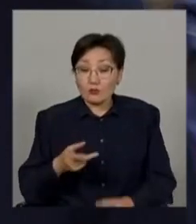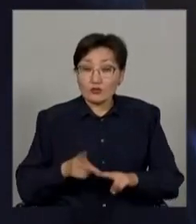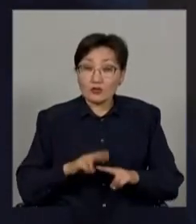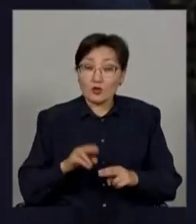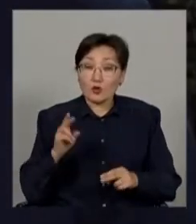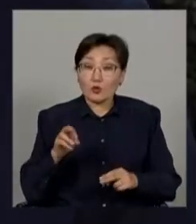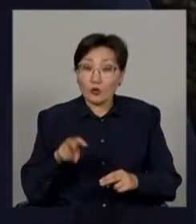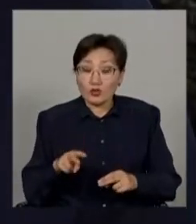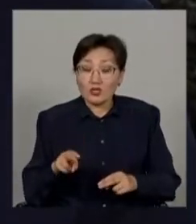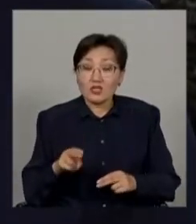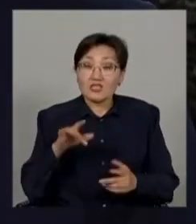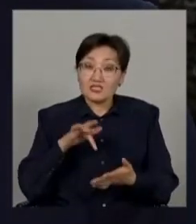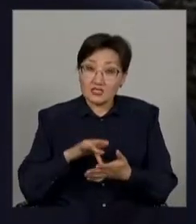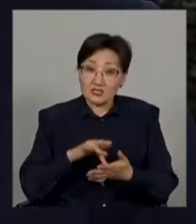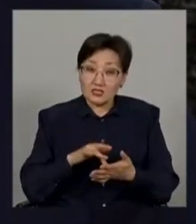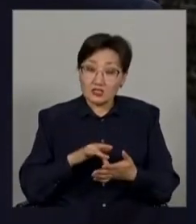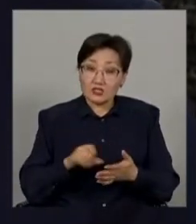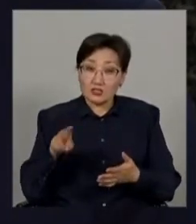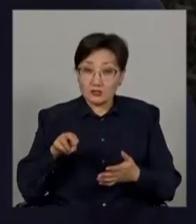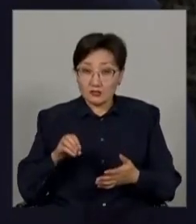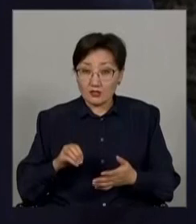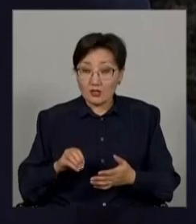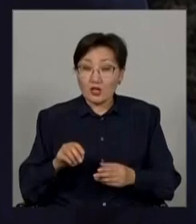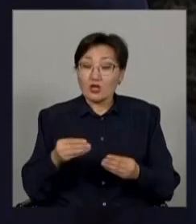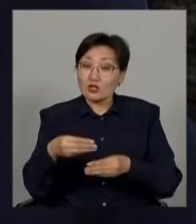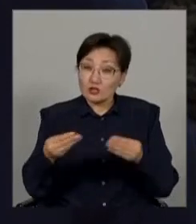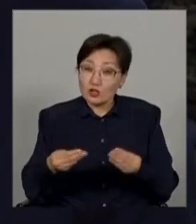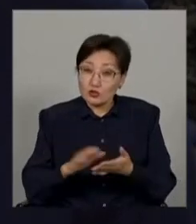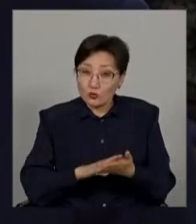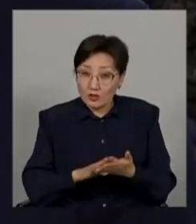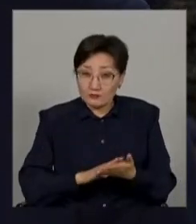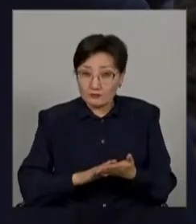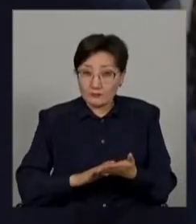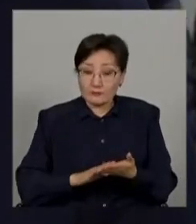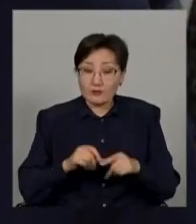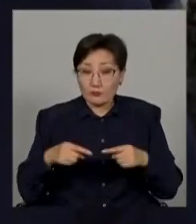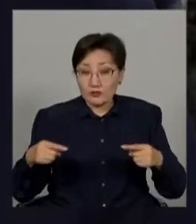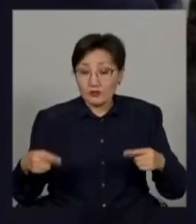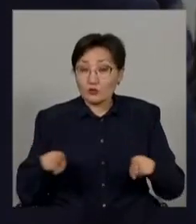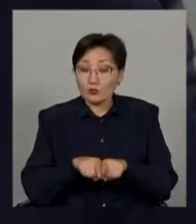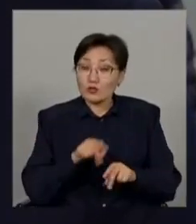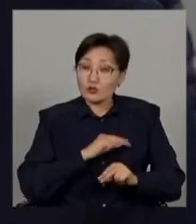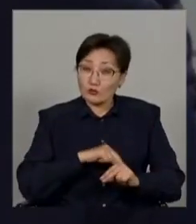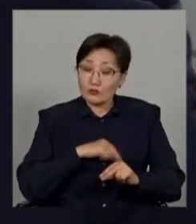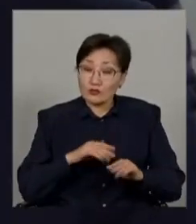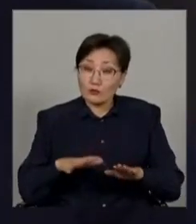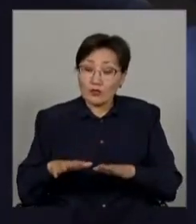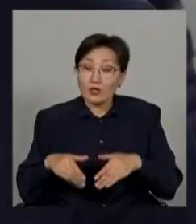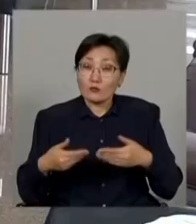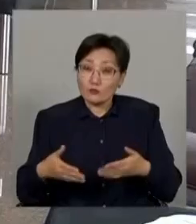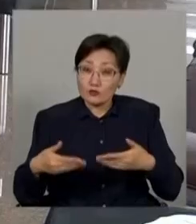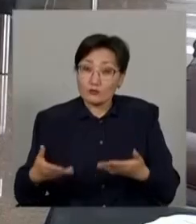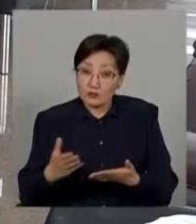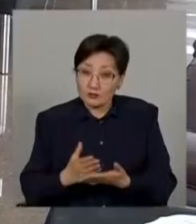колл-центр деп айтамыз, сондай ақ ыдыс жуушы, тағы да басқа осындай жұмыс түрлерін біздің жұмыс берушілеріміз ұсынып